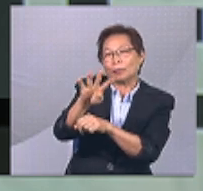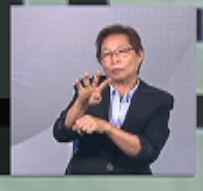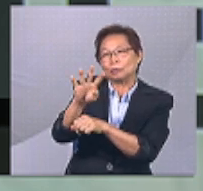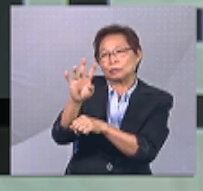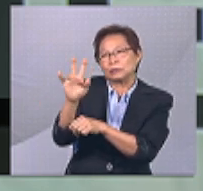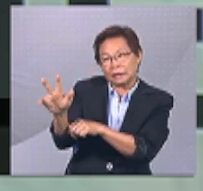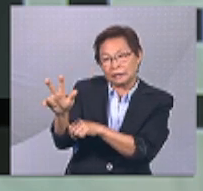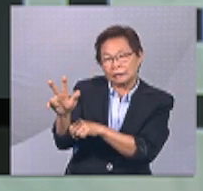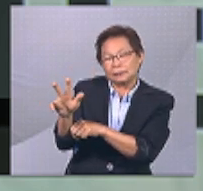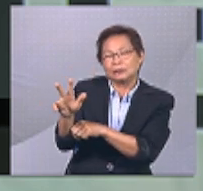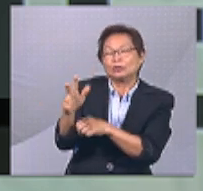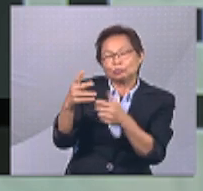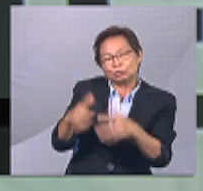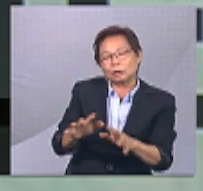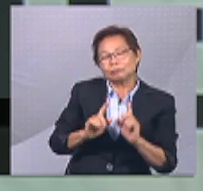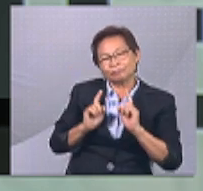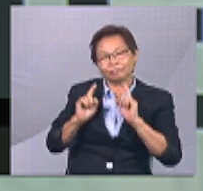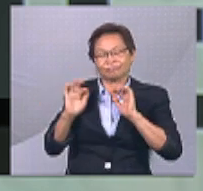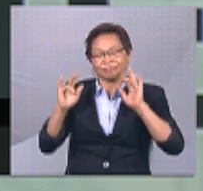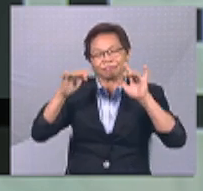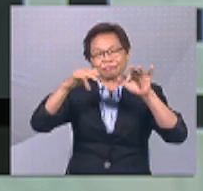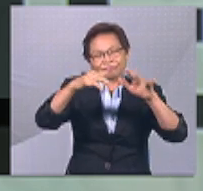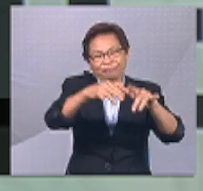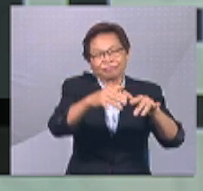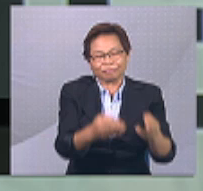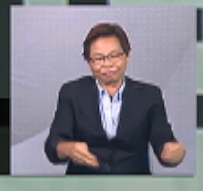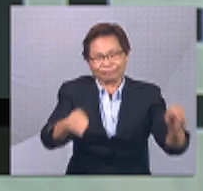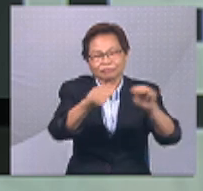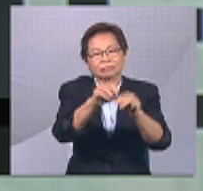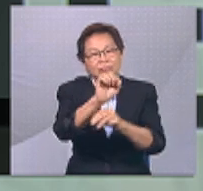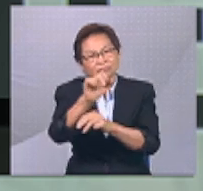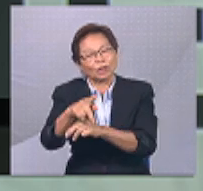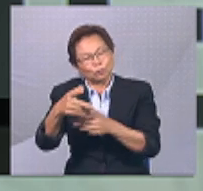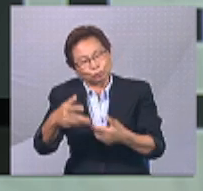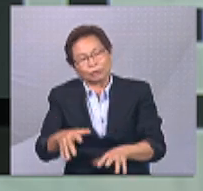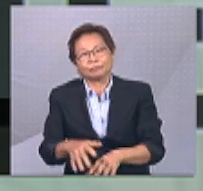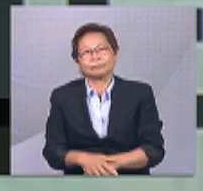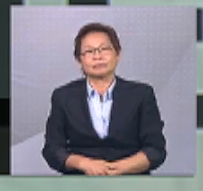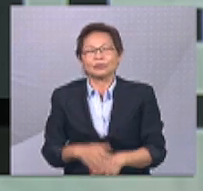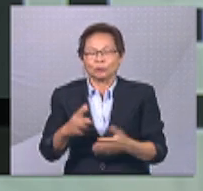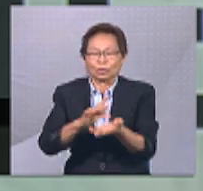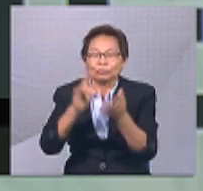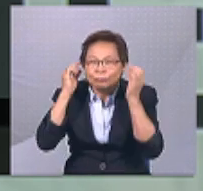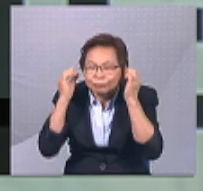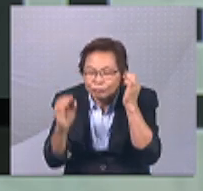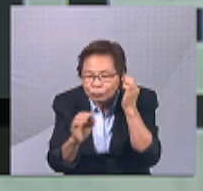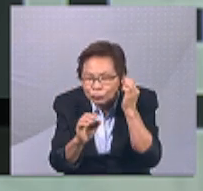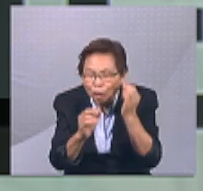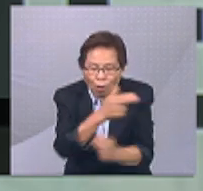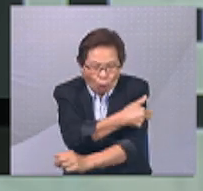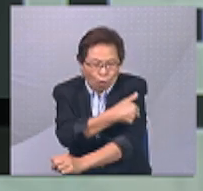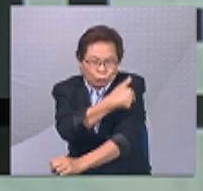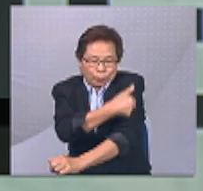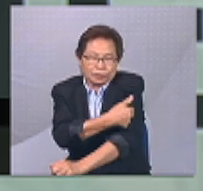343 yang telah menghadiri perhimpunan di Sri Petaling. Beliau telah dirawat di Hospital Encik Besar